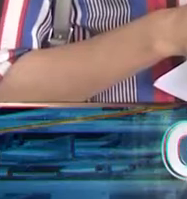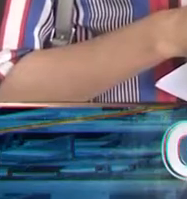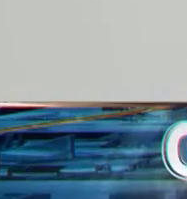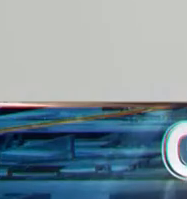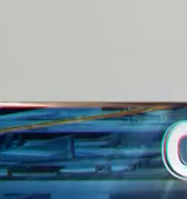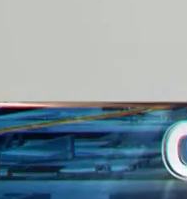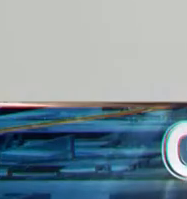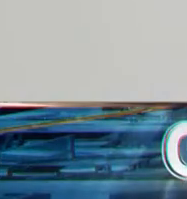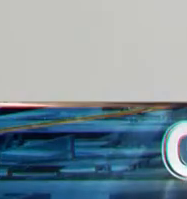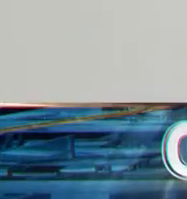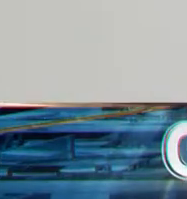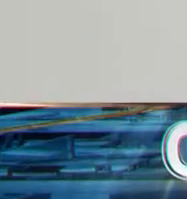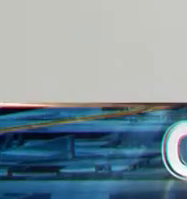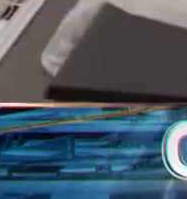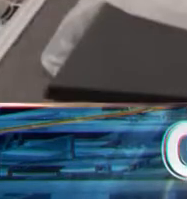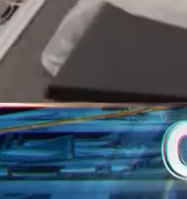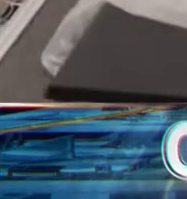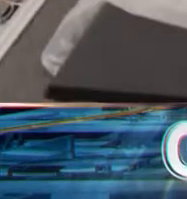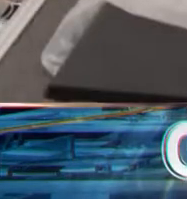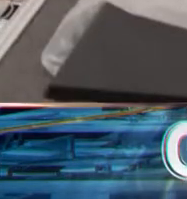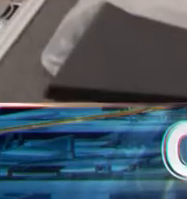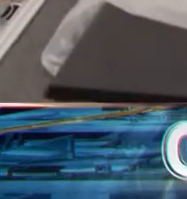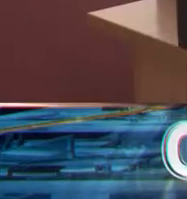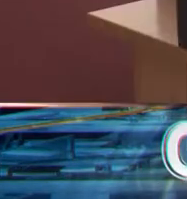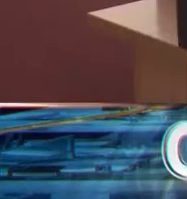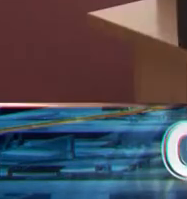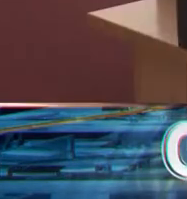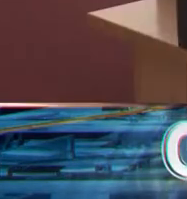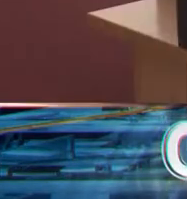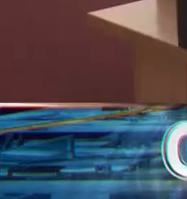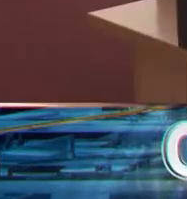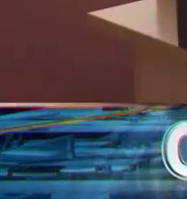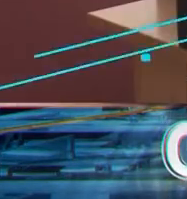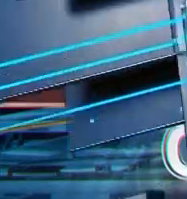Будем ближе. В регионе запускается новый проект для людей с особыми потребностями.